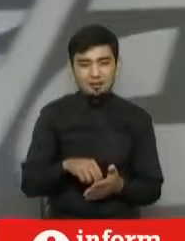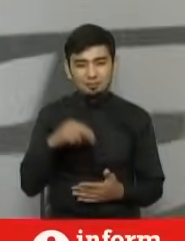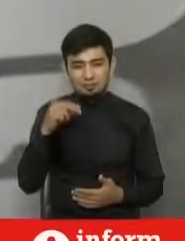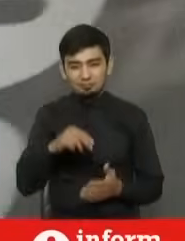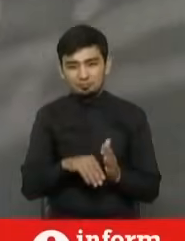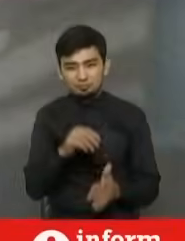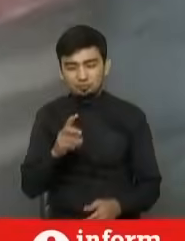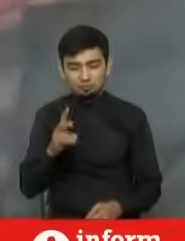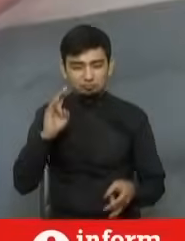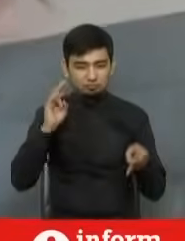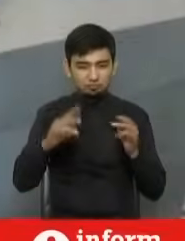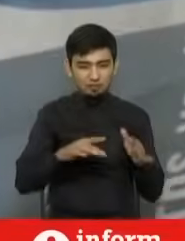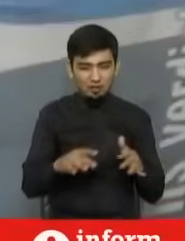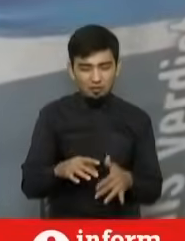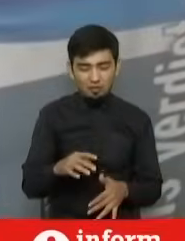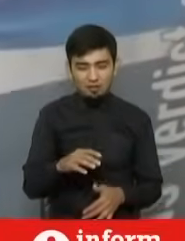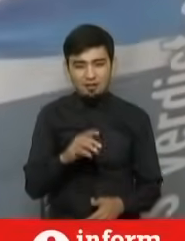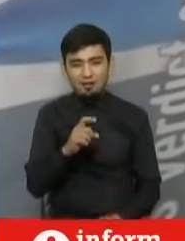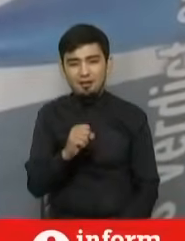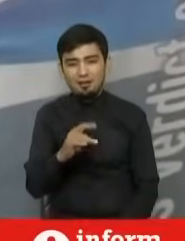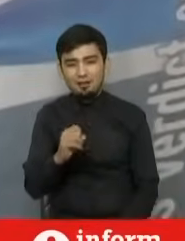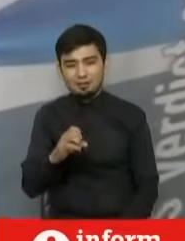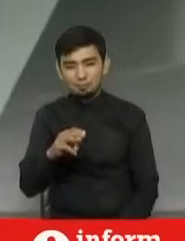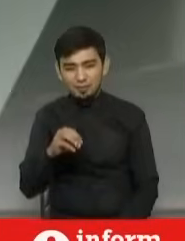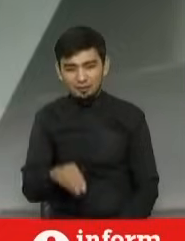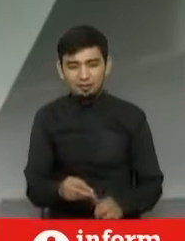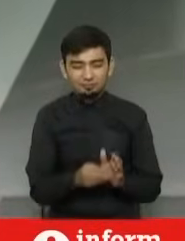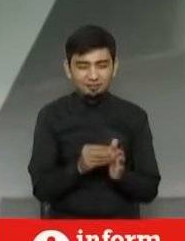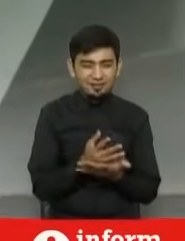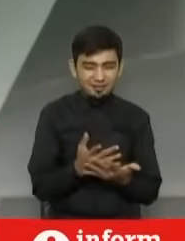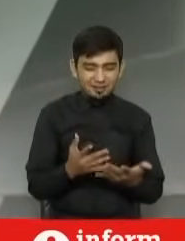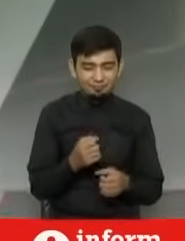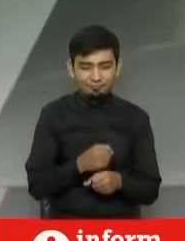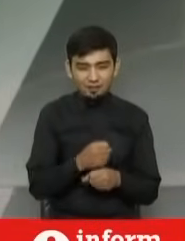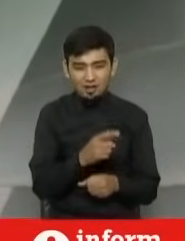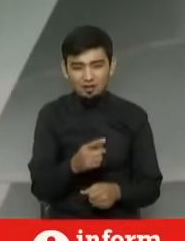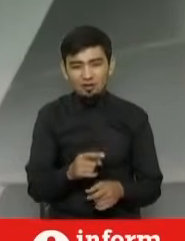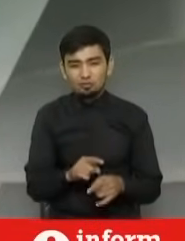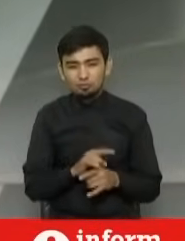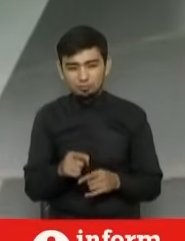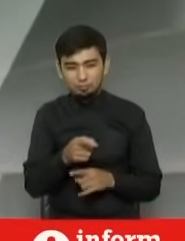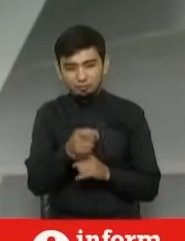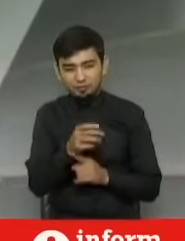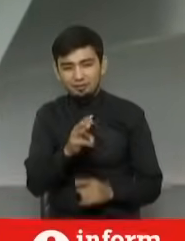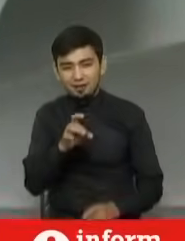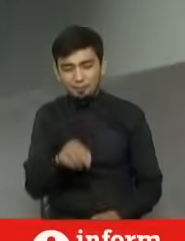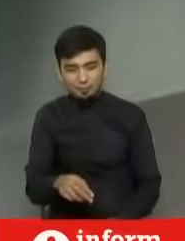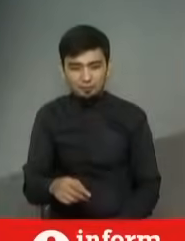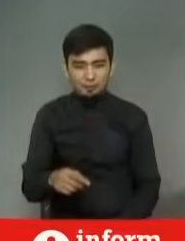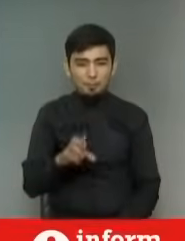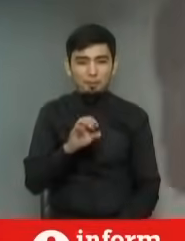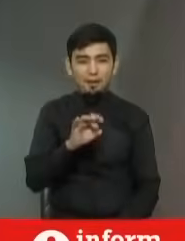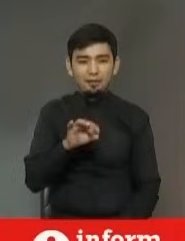под громкими делами о харассменте и коррупционными разбирательства шутка стреляли в трампа попали в